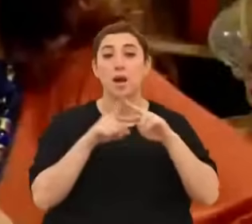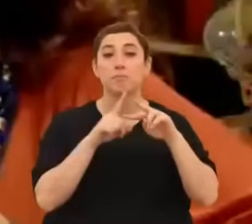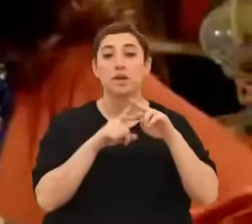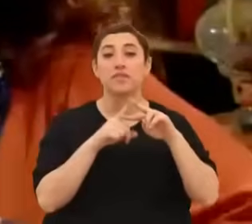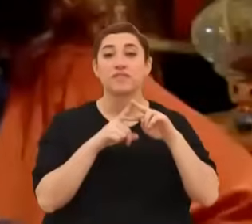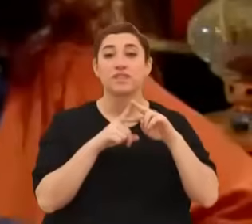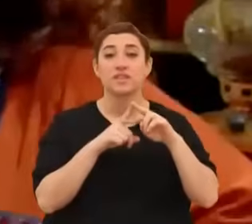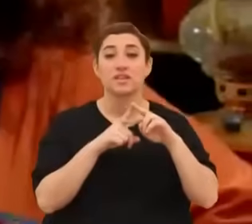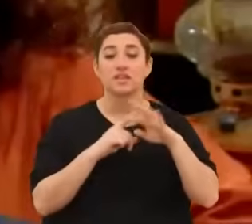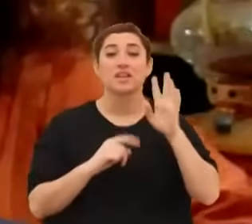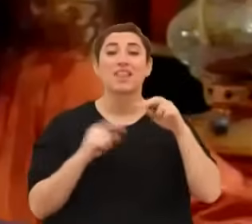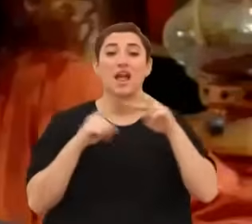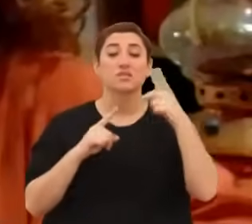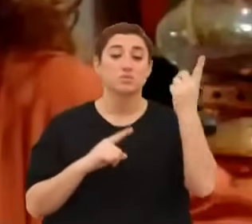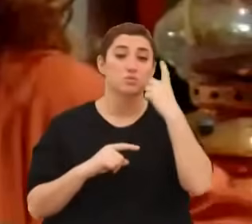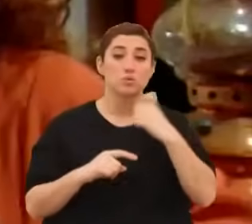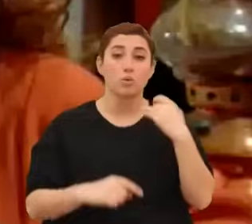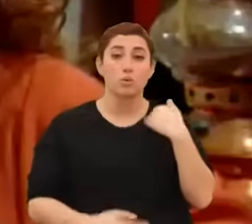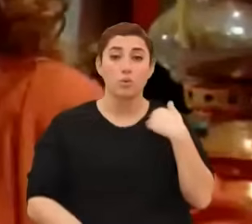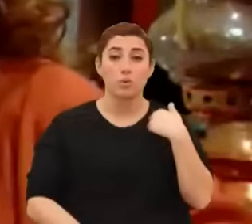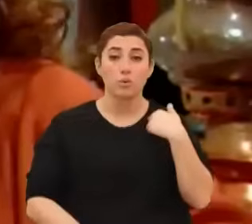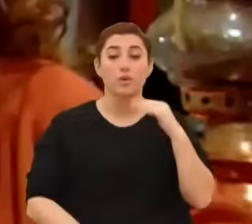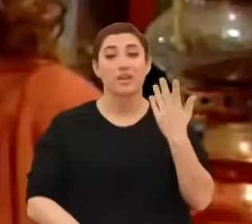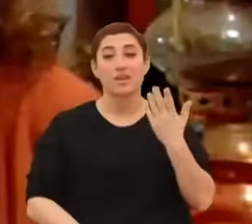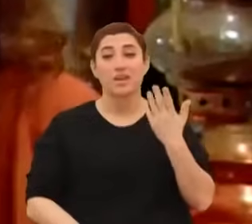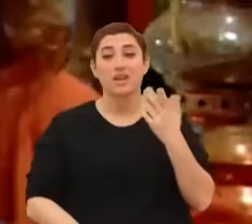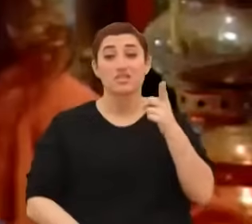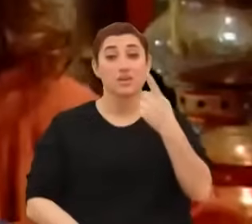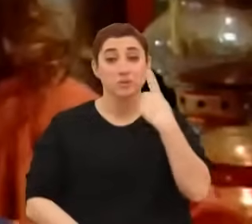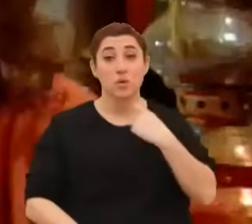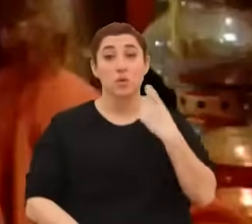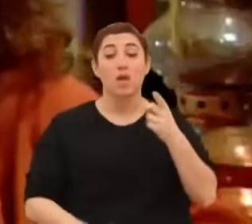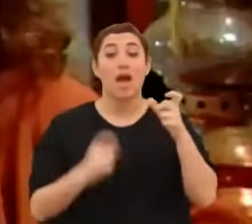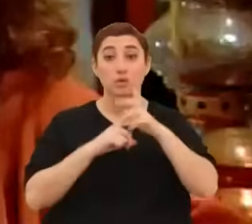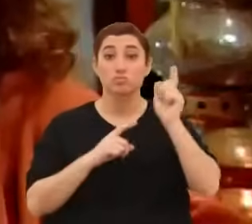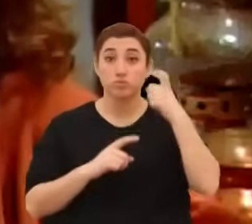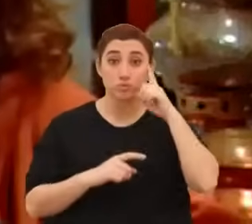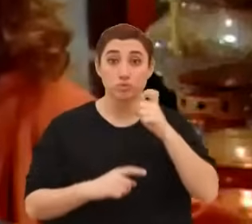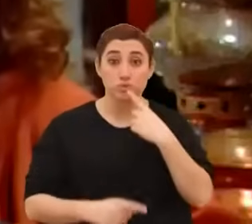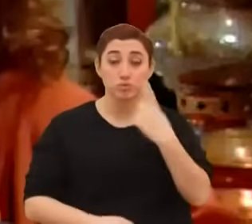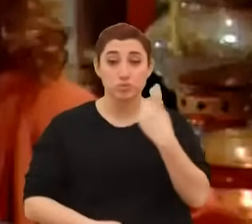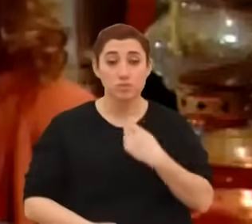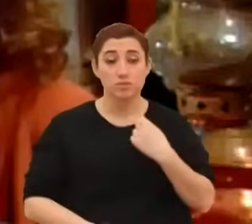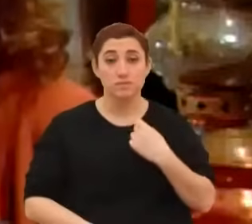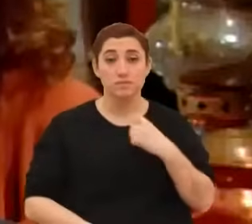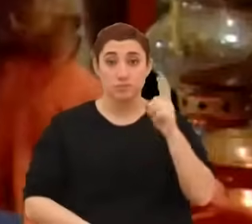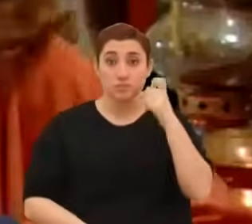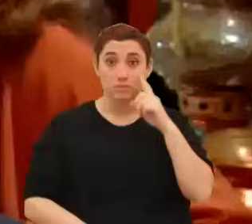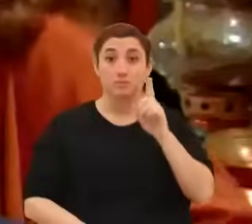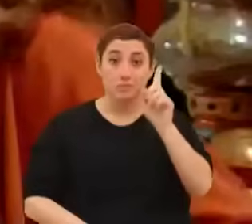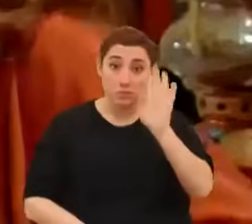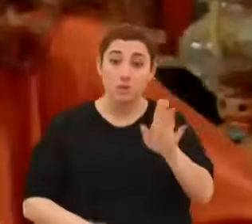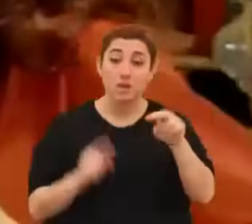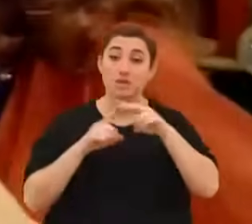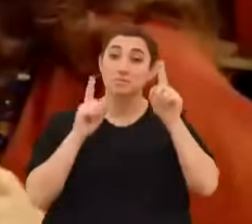Ahmet. Nazlı şeyi soruyor. Ya şeyi soruyor işte ya, Ergun'u bulabildiniz mi diye soruyor. Bulmuşlar mı? Ya bir